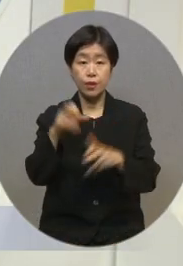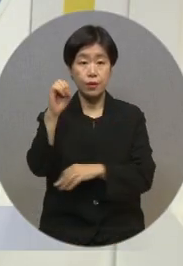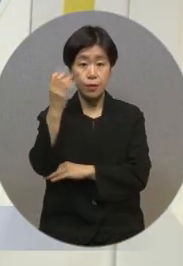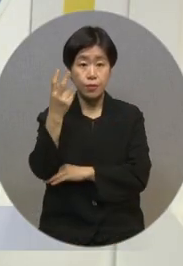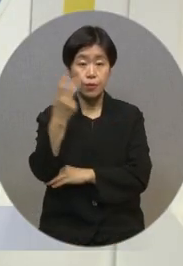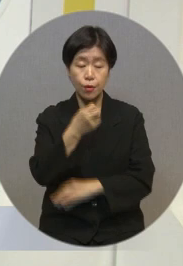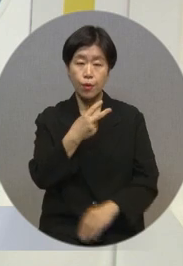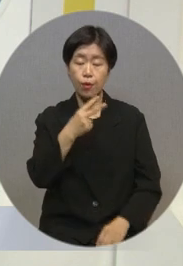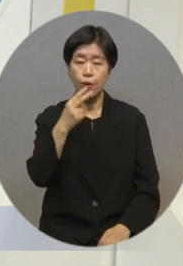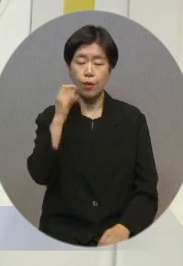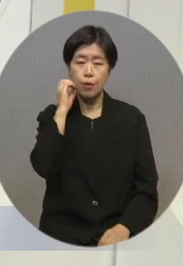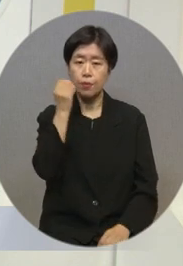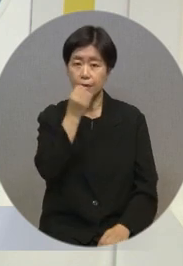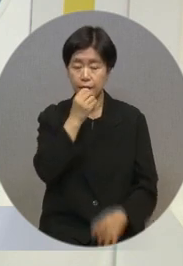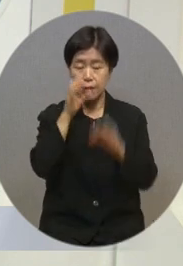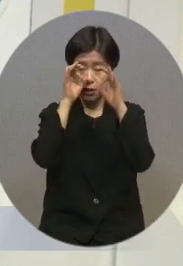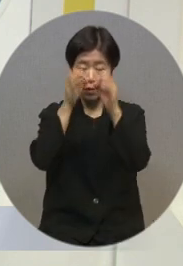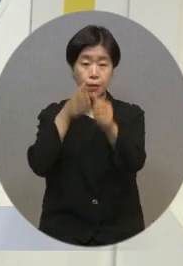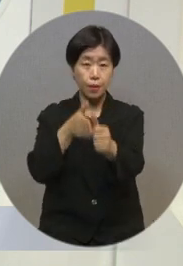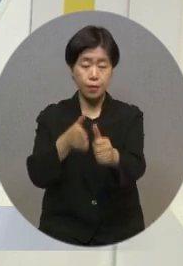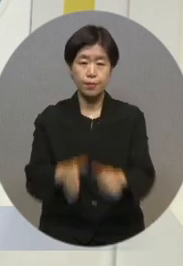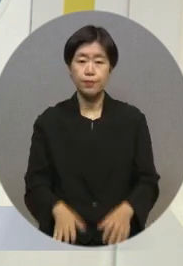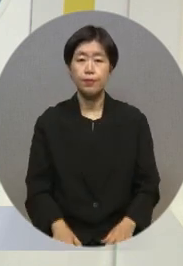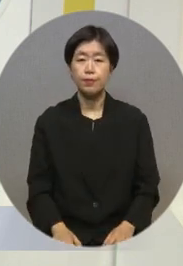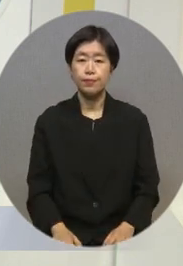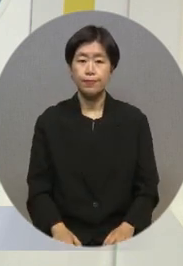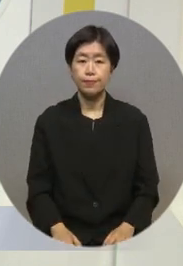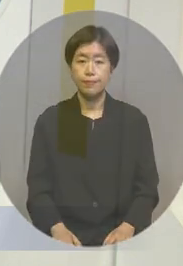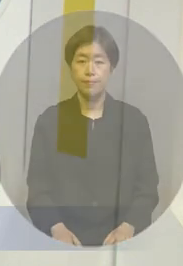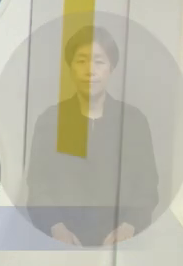신문과 웰페어 뉴스 홈페이지를 통해 확인할 수 있습니다